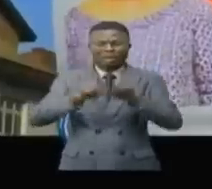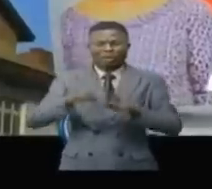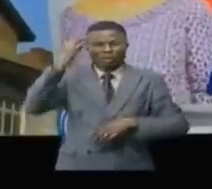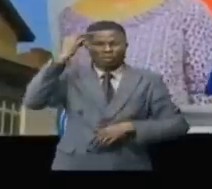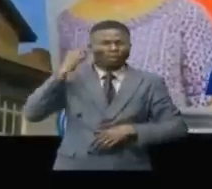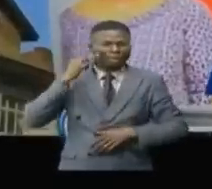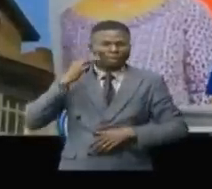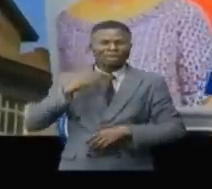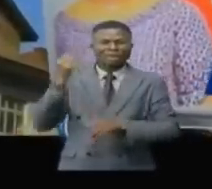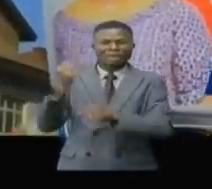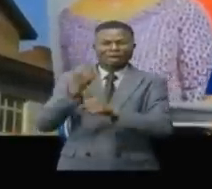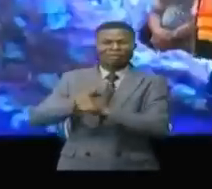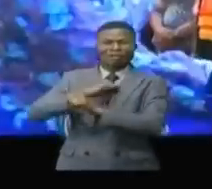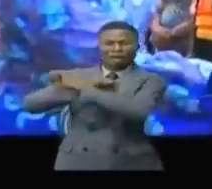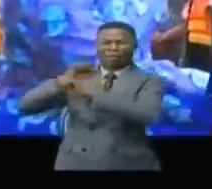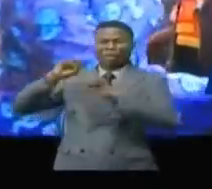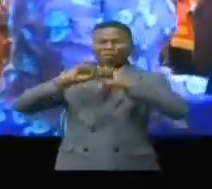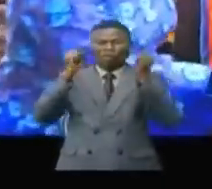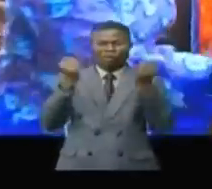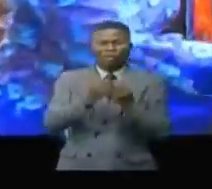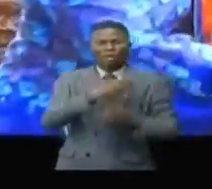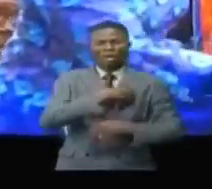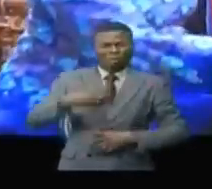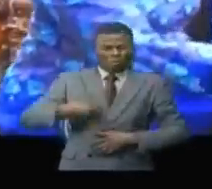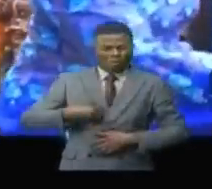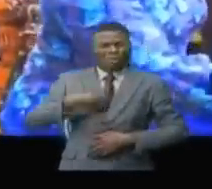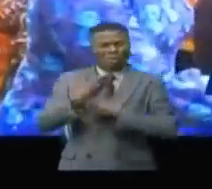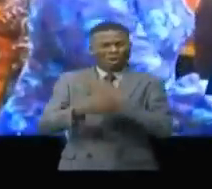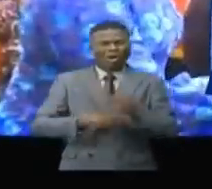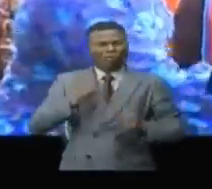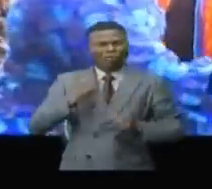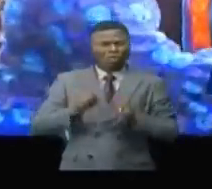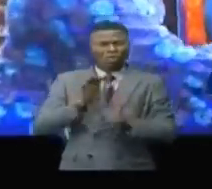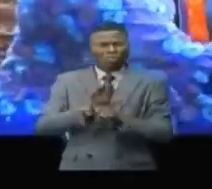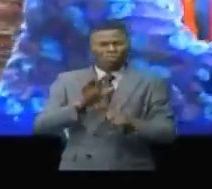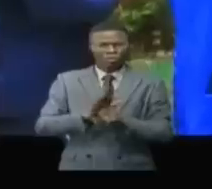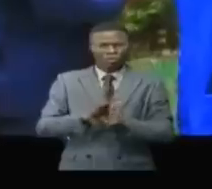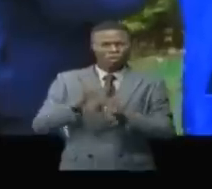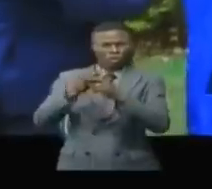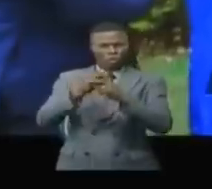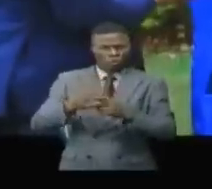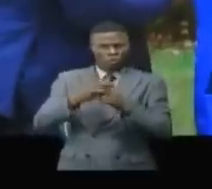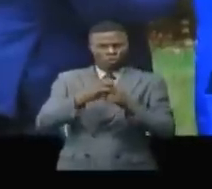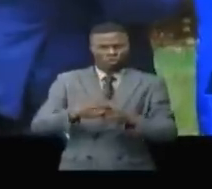sociale, Claudine Doussy Mwakembe ne ménage aucun effort pour faire le suivi